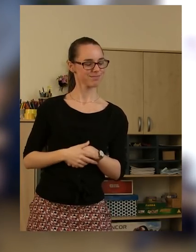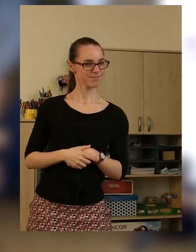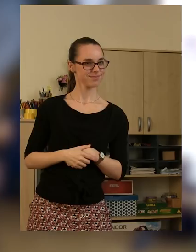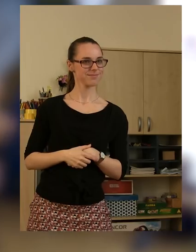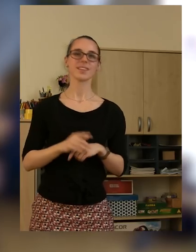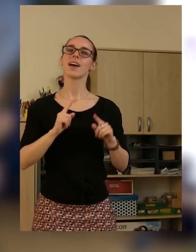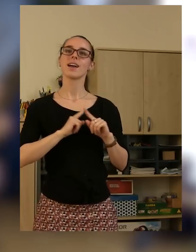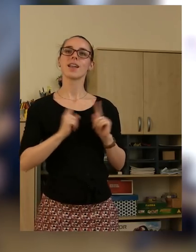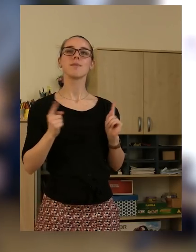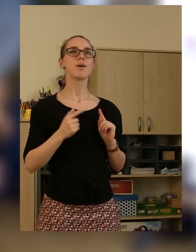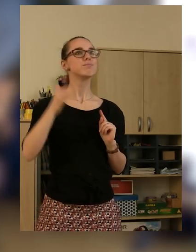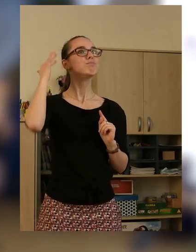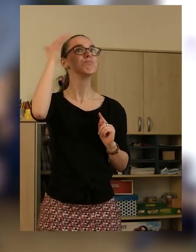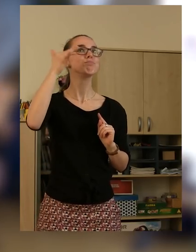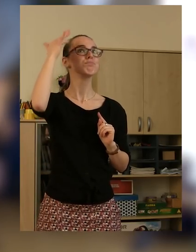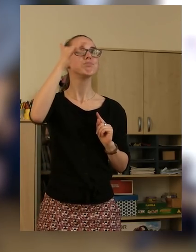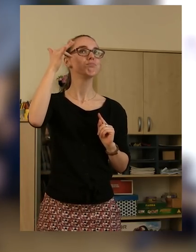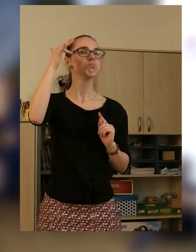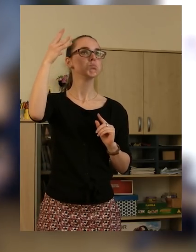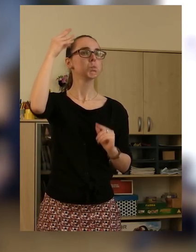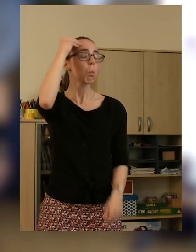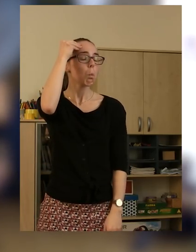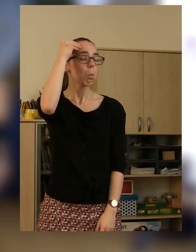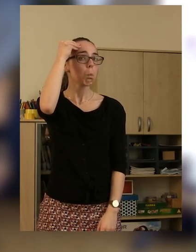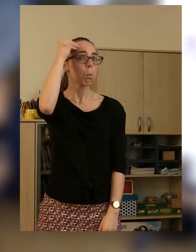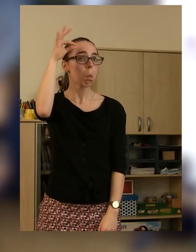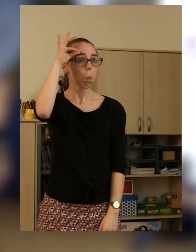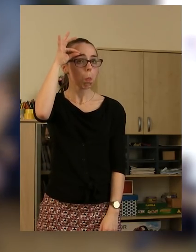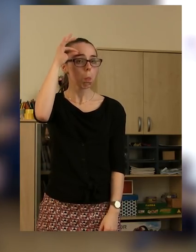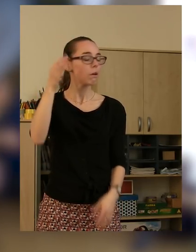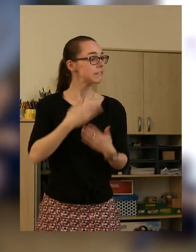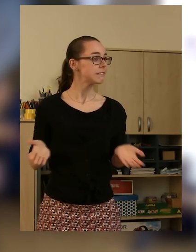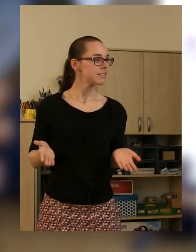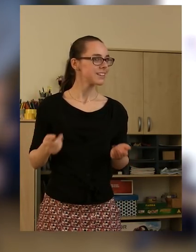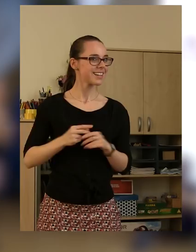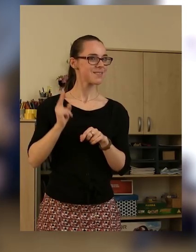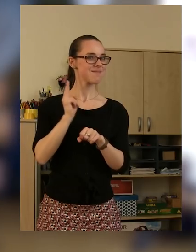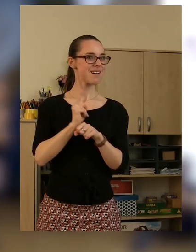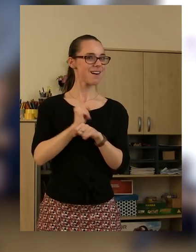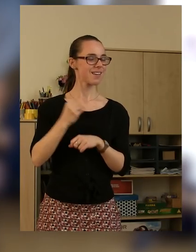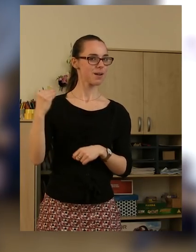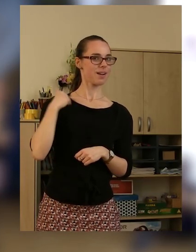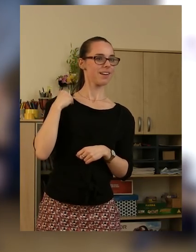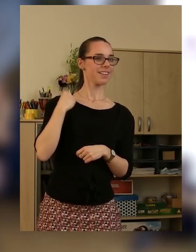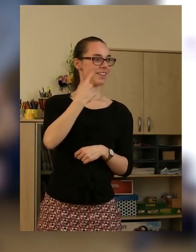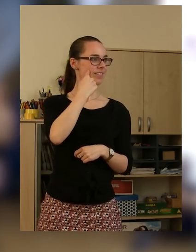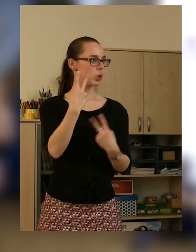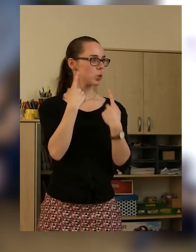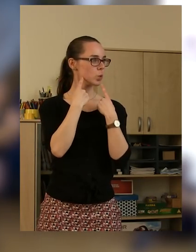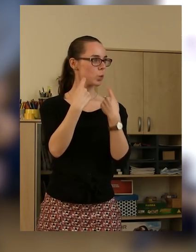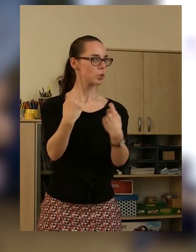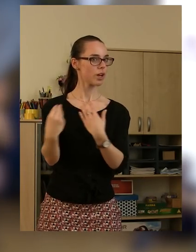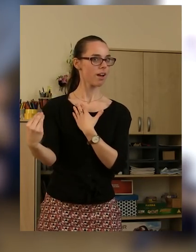nějakých myšlenkových představách? To je další, co je nesmírně podstatný. Proto